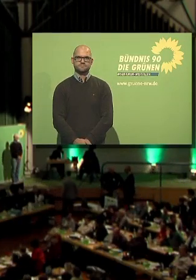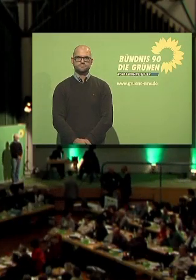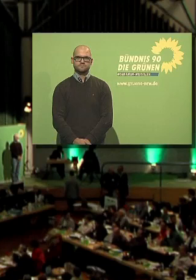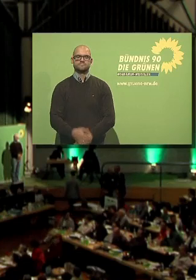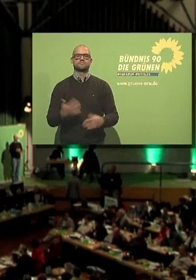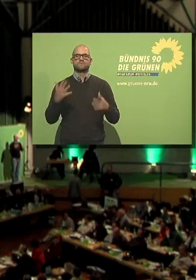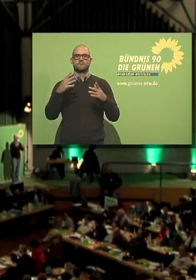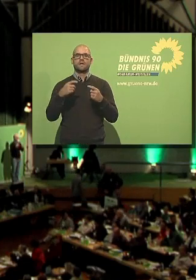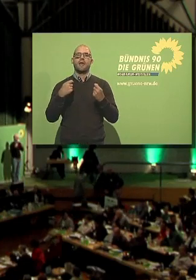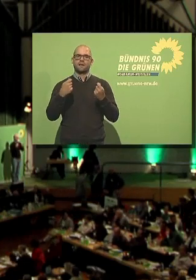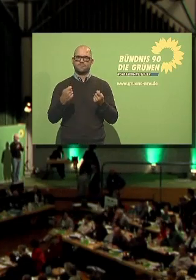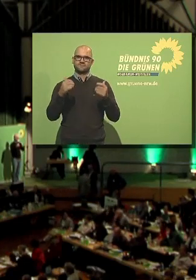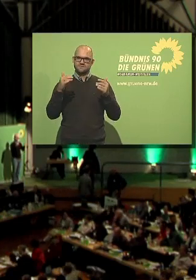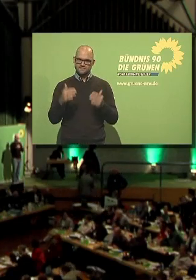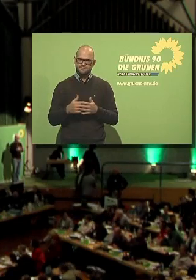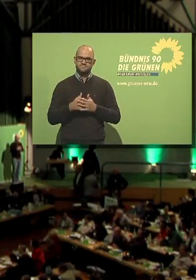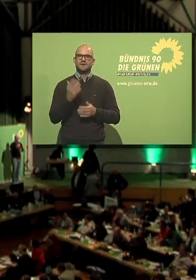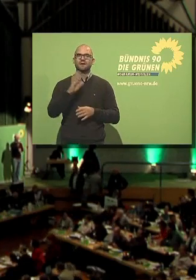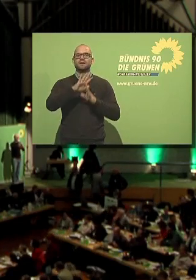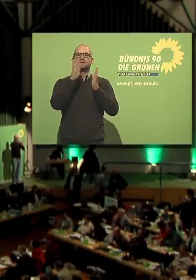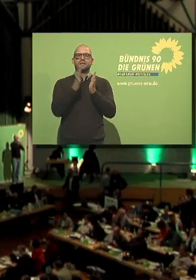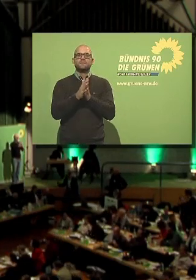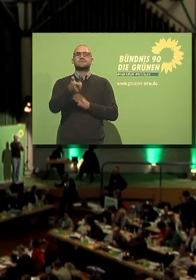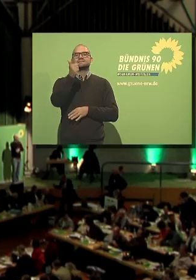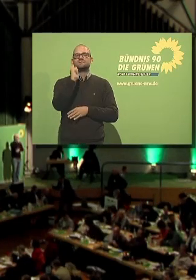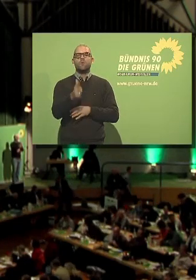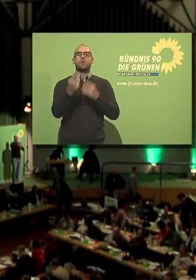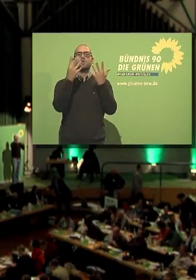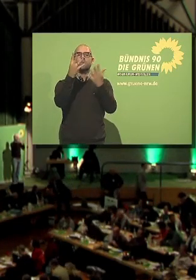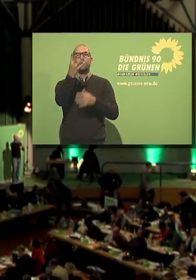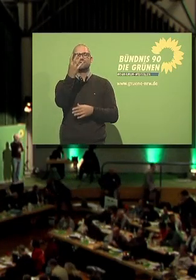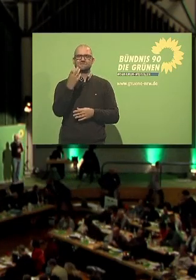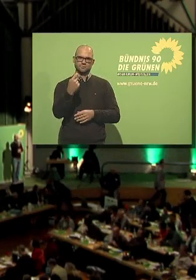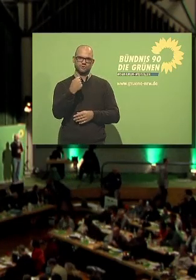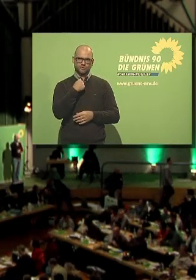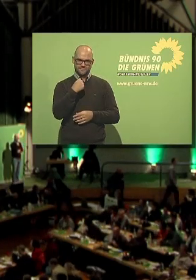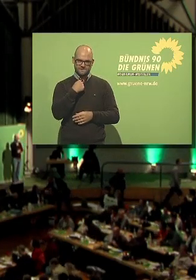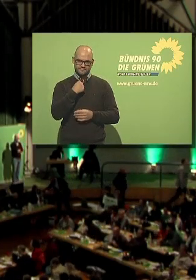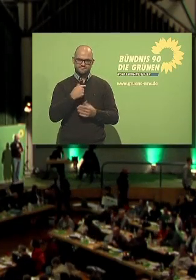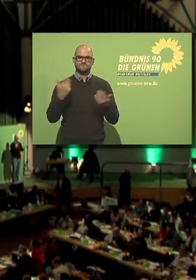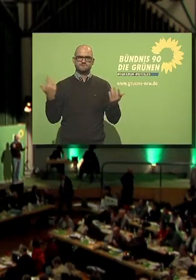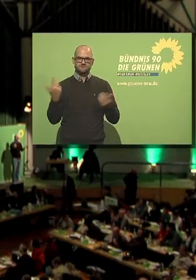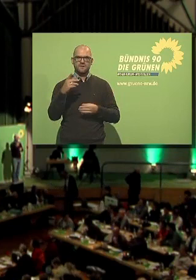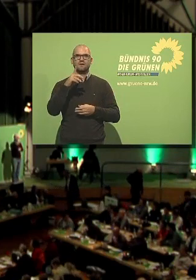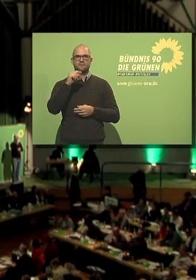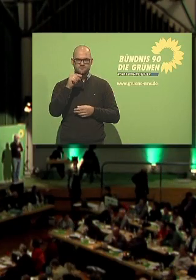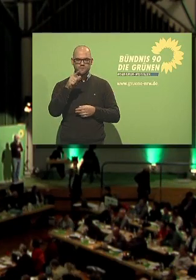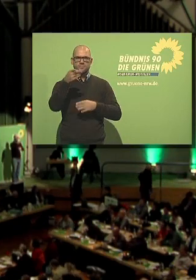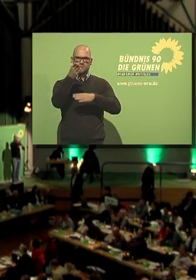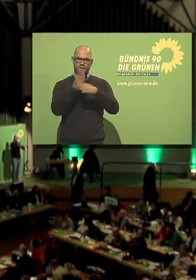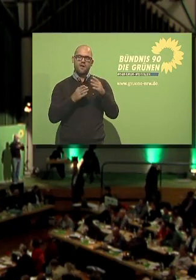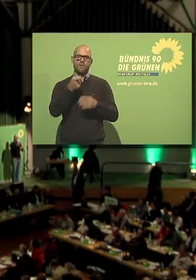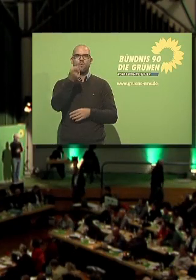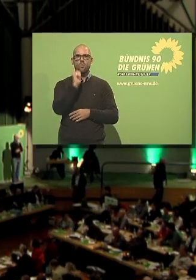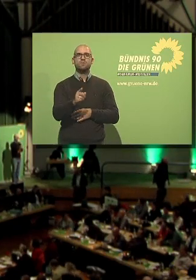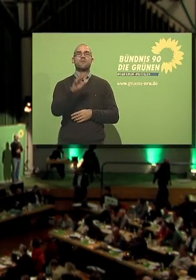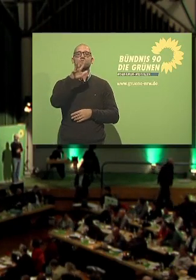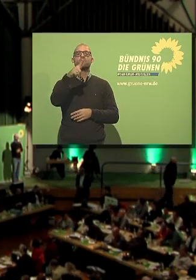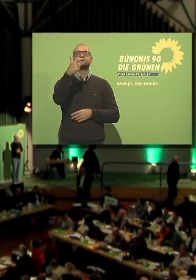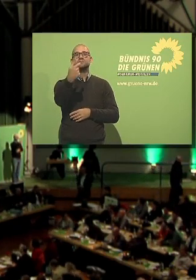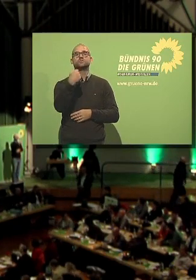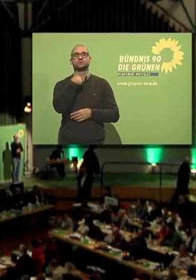Wir haben ein Ergebnis. Es wurden 249 Stimmen abgegeben. Damit beträgt das Quorum 125